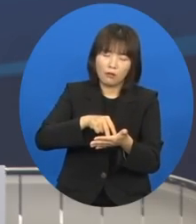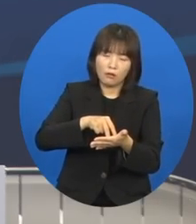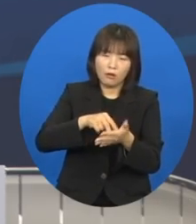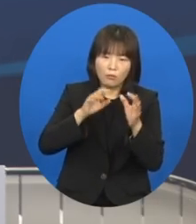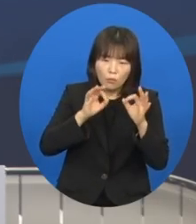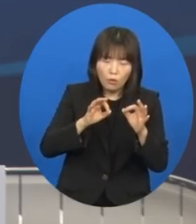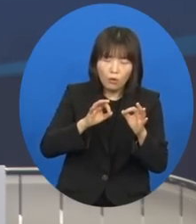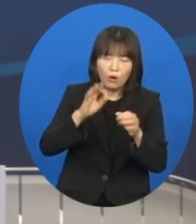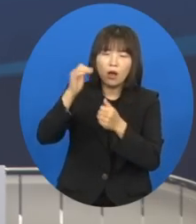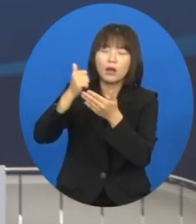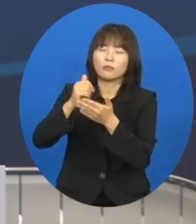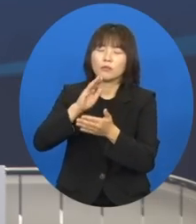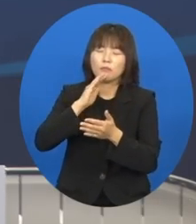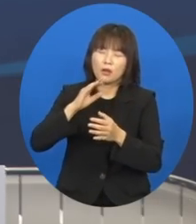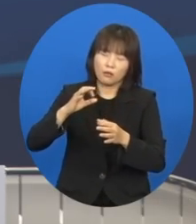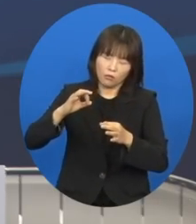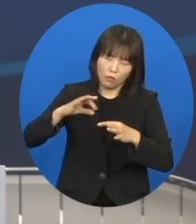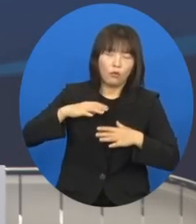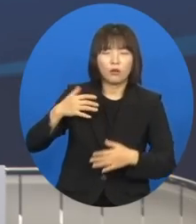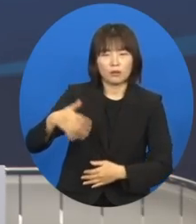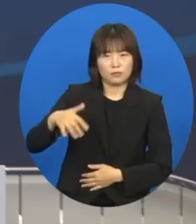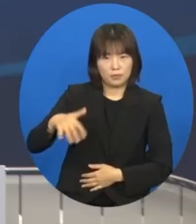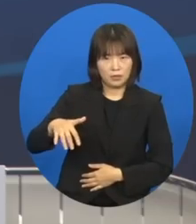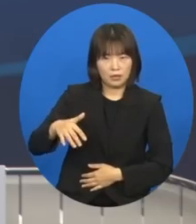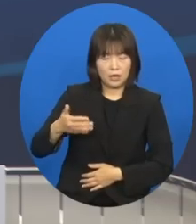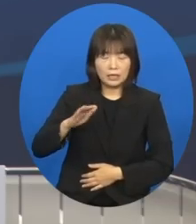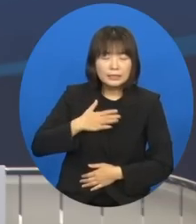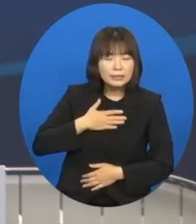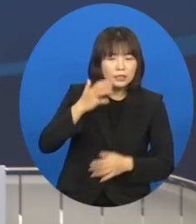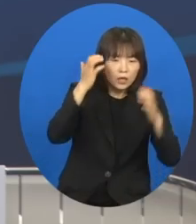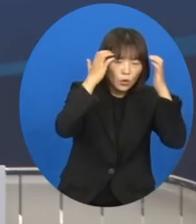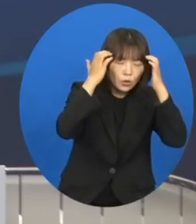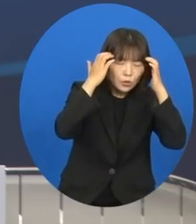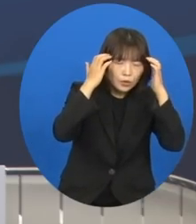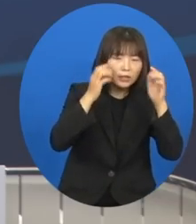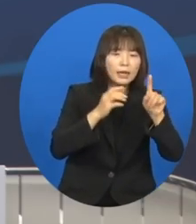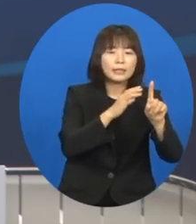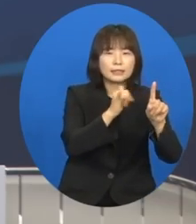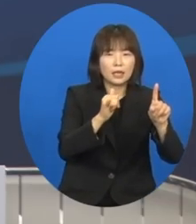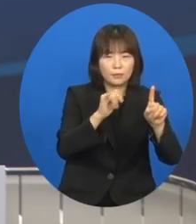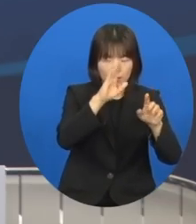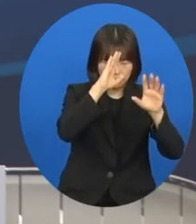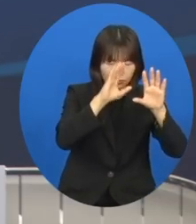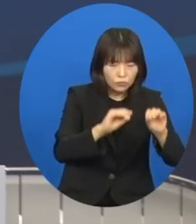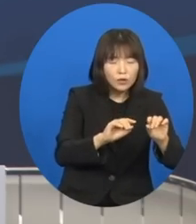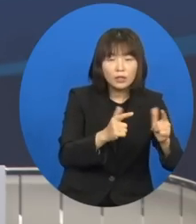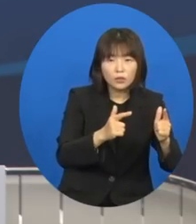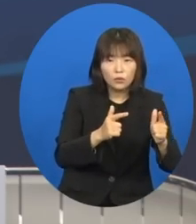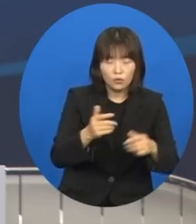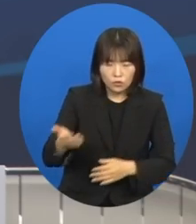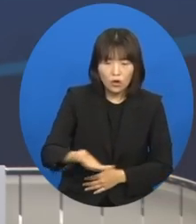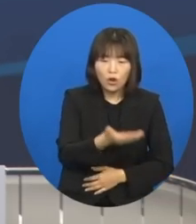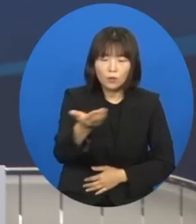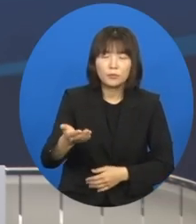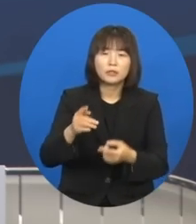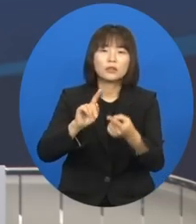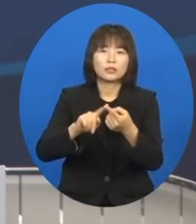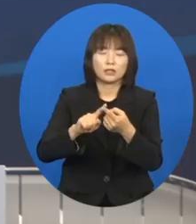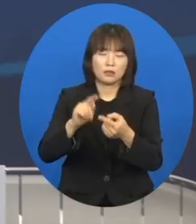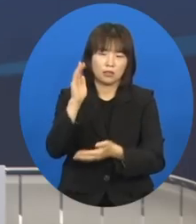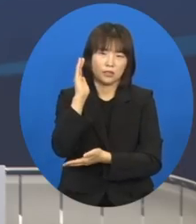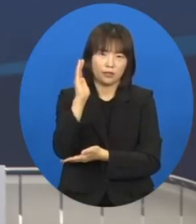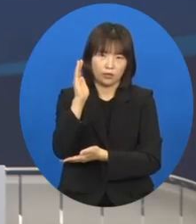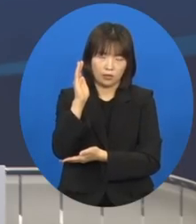그러나 제 고통이 저 한 사람의 고통이 치유가 아니라 여러분들에게 오늘 그것을 나누라고 이